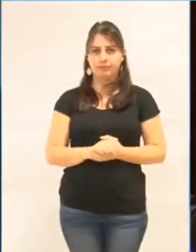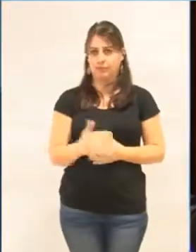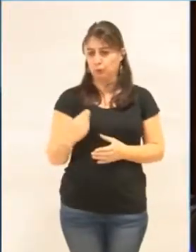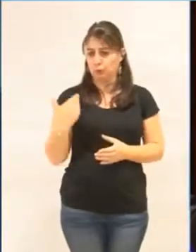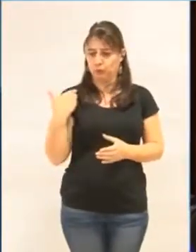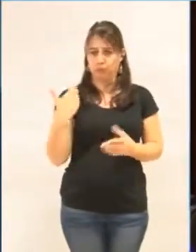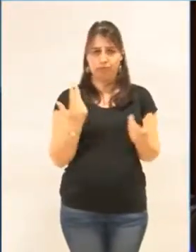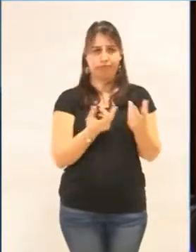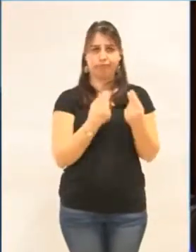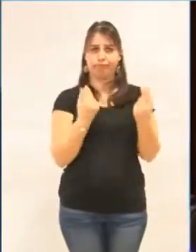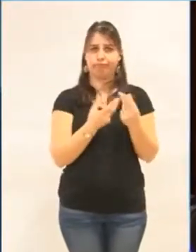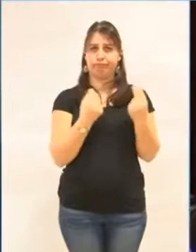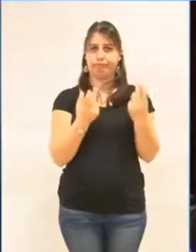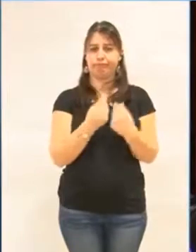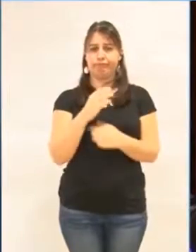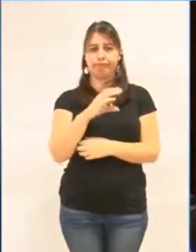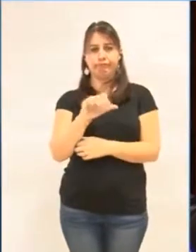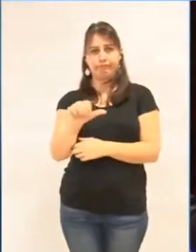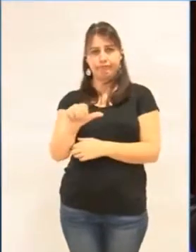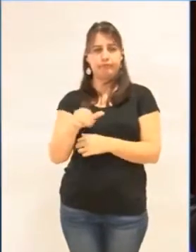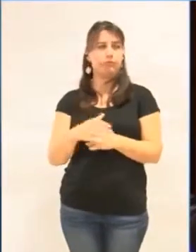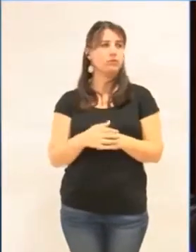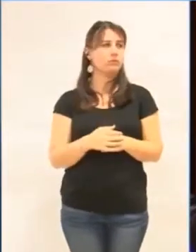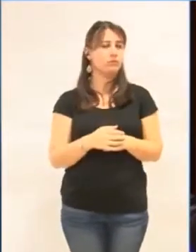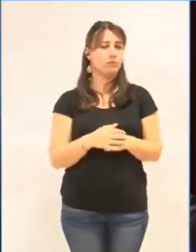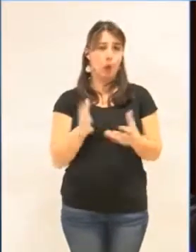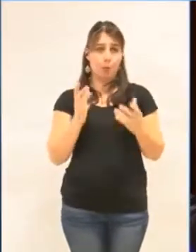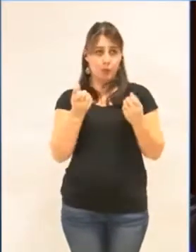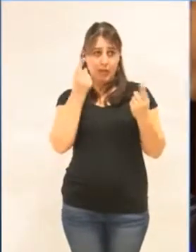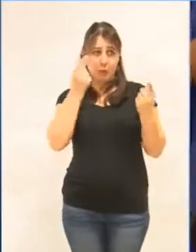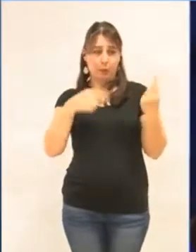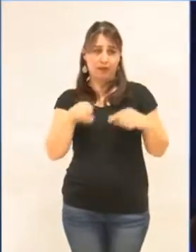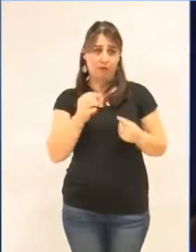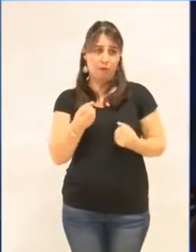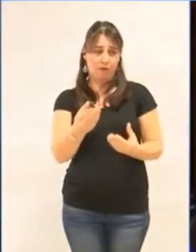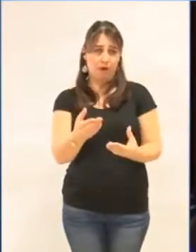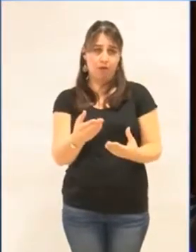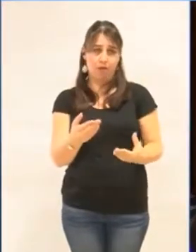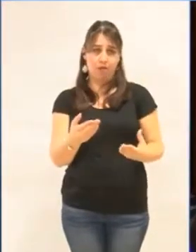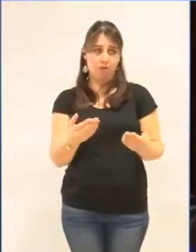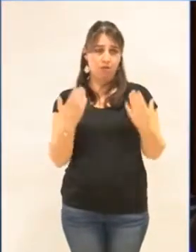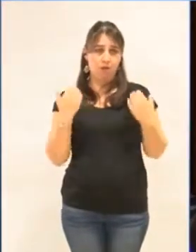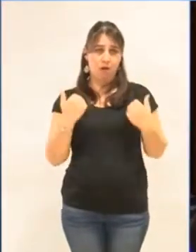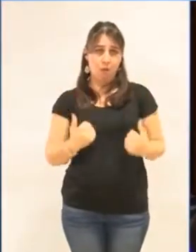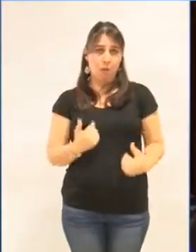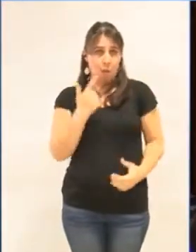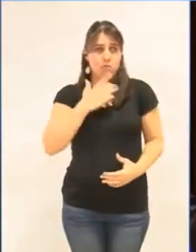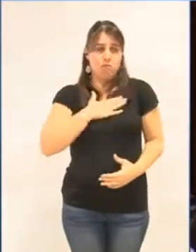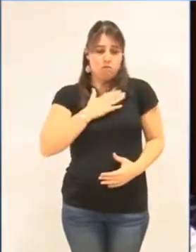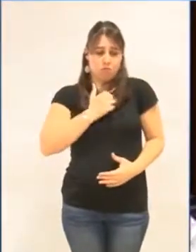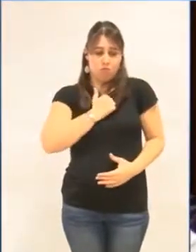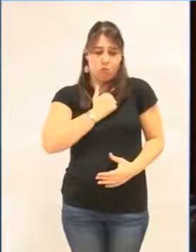l'instant. Et là encore, je vais peut-être vous surprendre. Je ne rejette pas pour ma part,